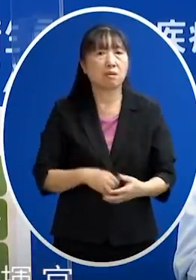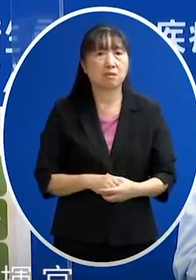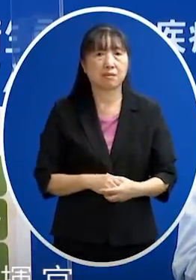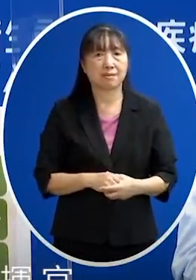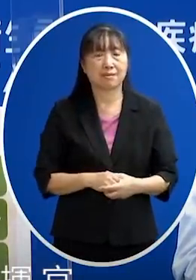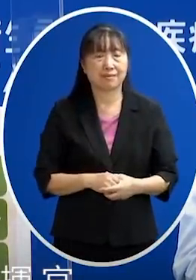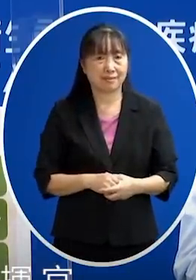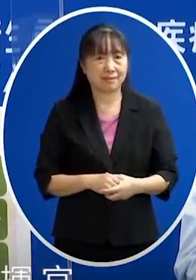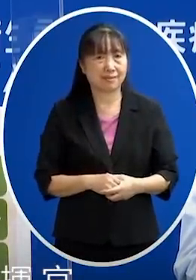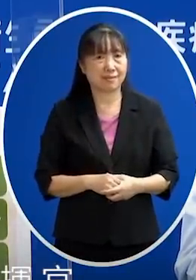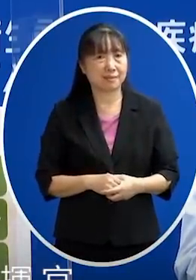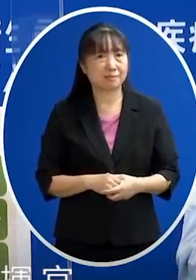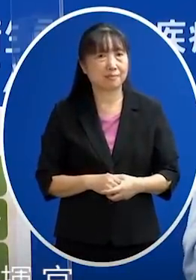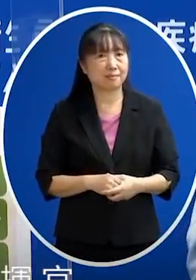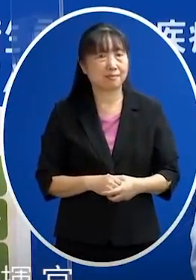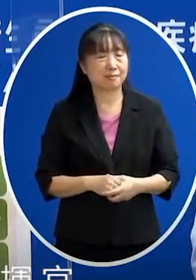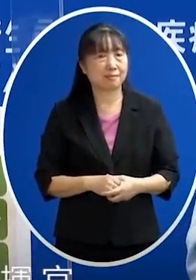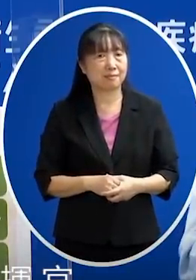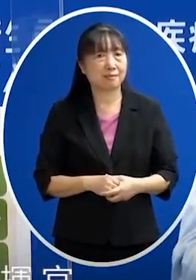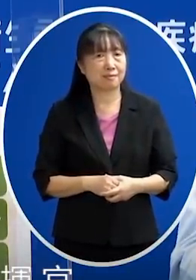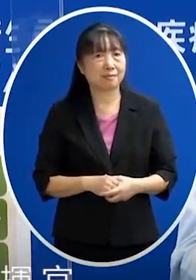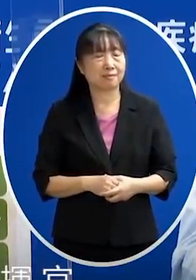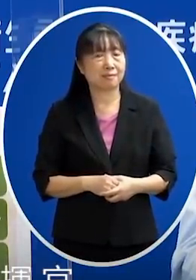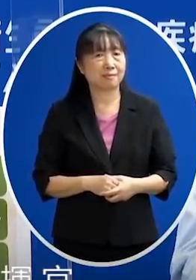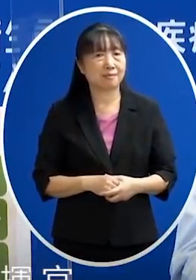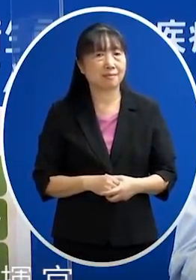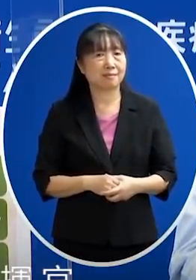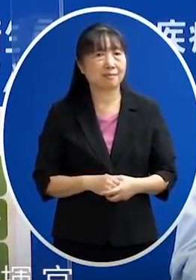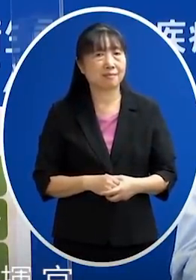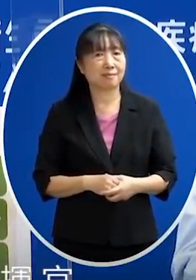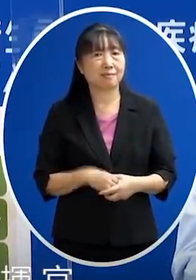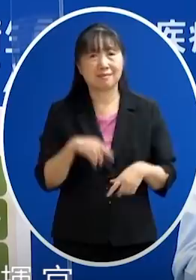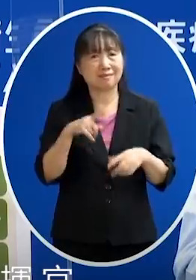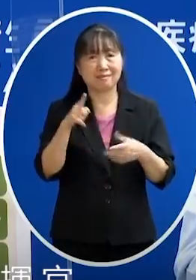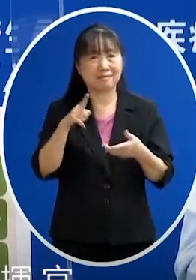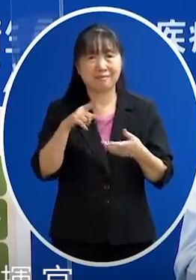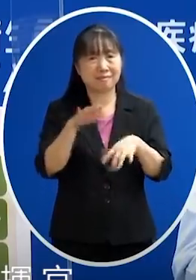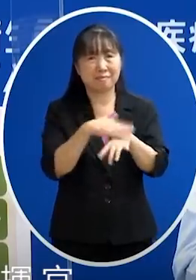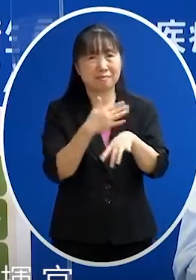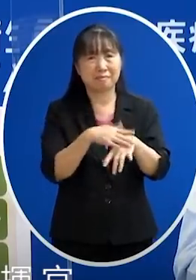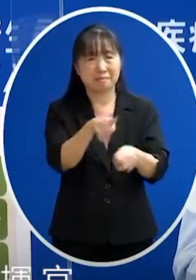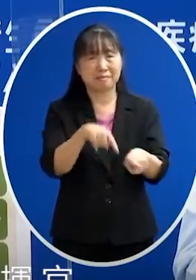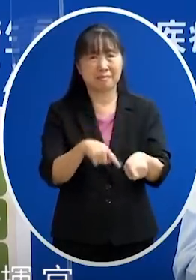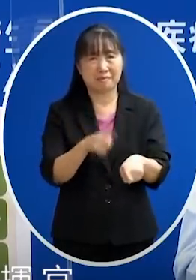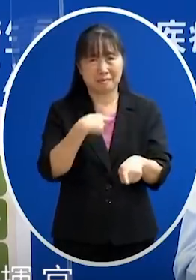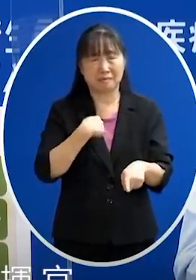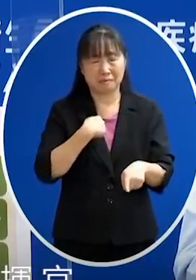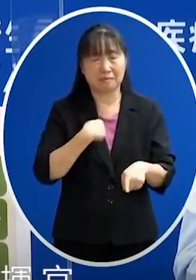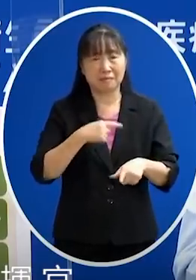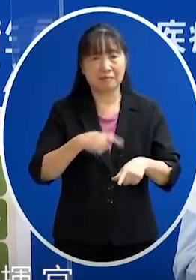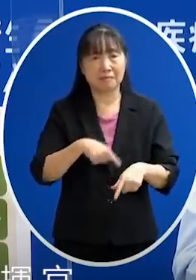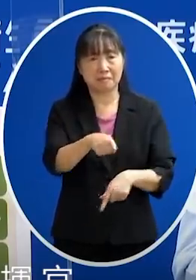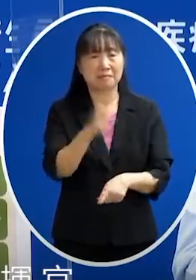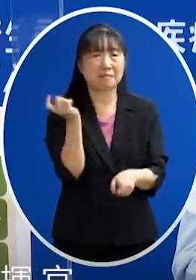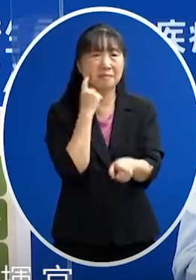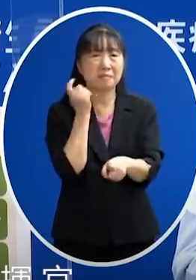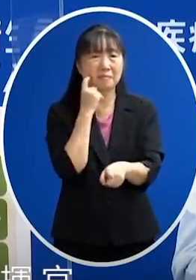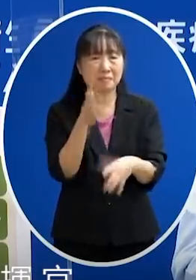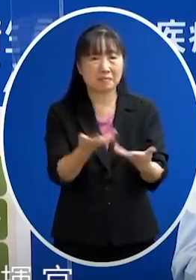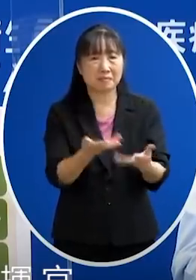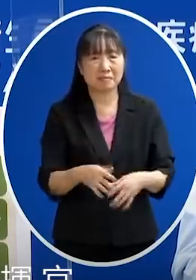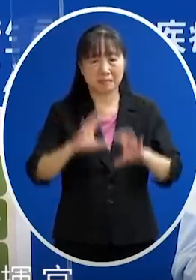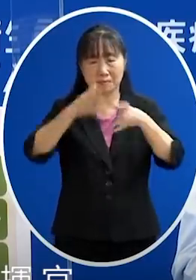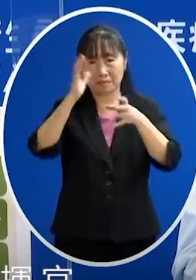瑞这个一定不会有了我几乎敢这样子讲。那当然总